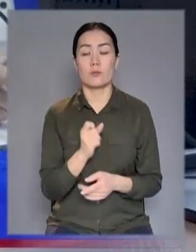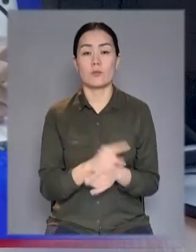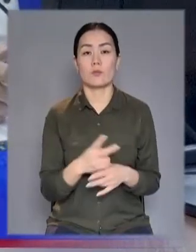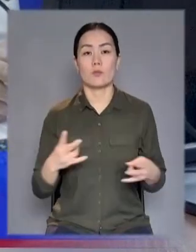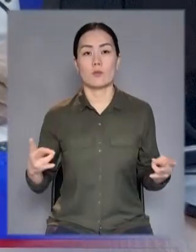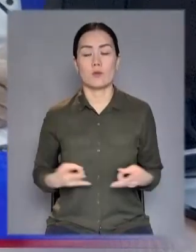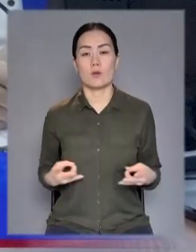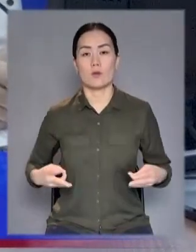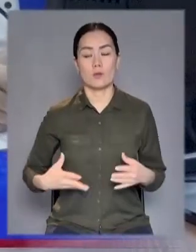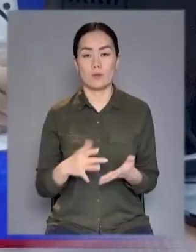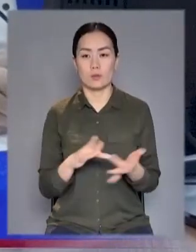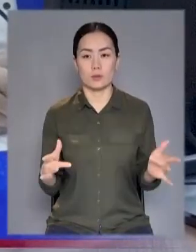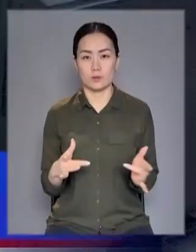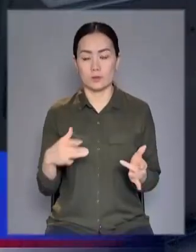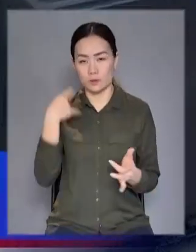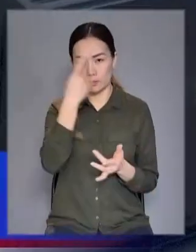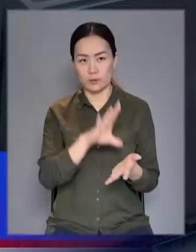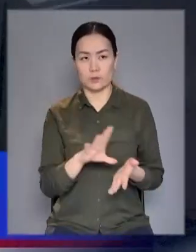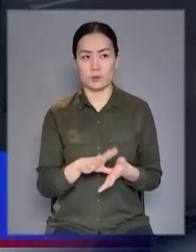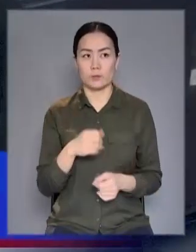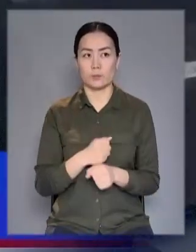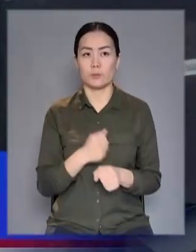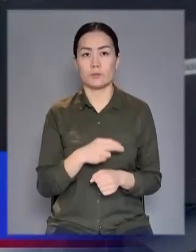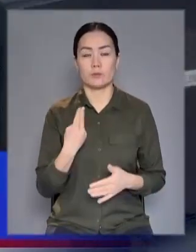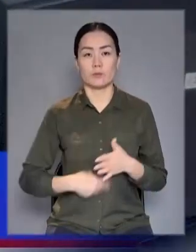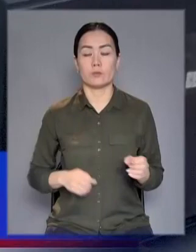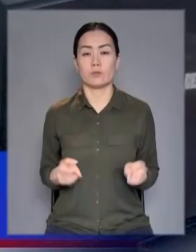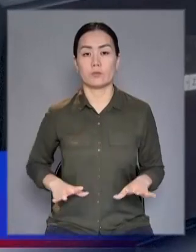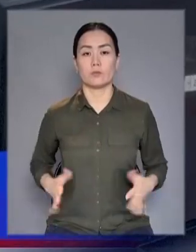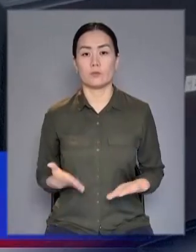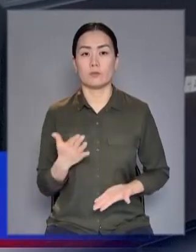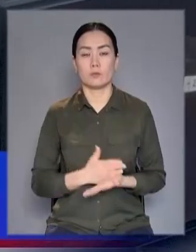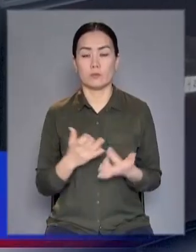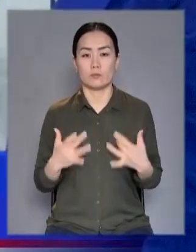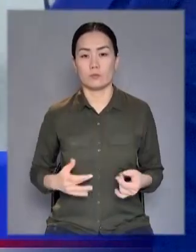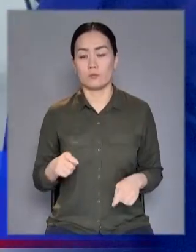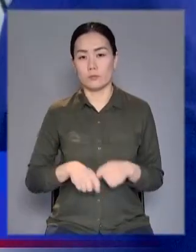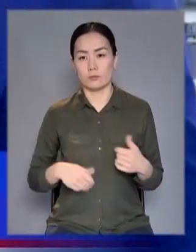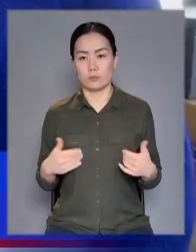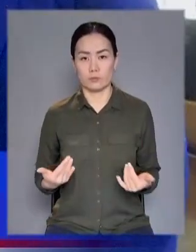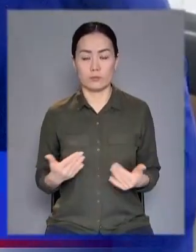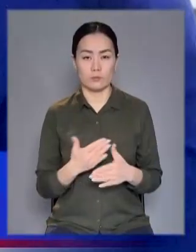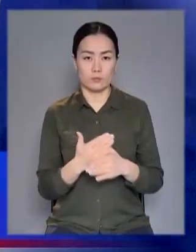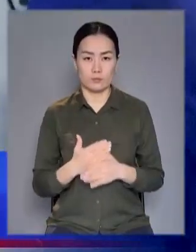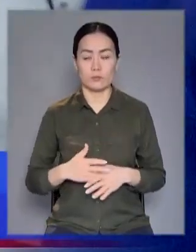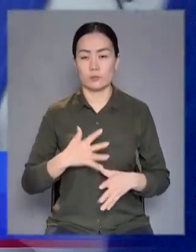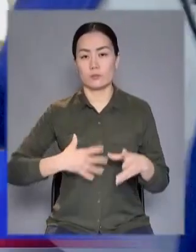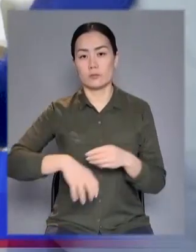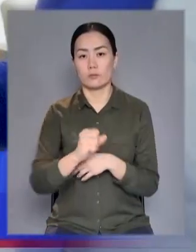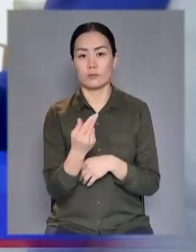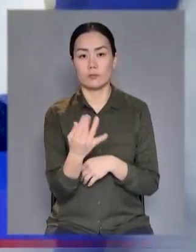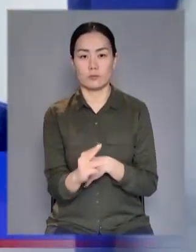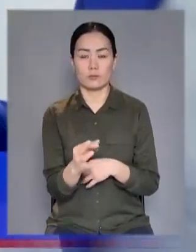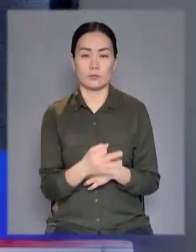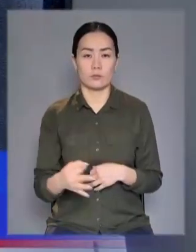заказа требуется лишь доступ в интернет и наличие электронной цифровой подписи. В случае, если необходима консультация и помощь, то во всех